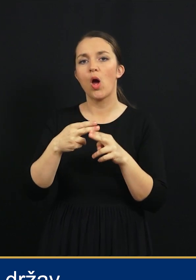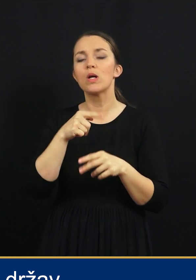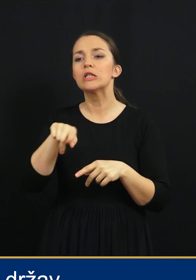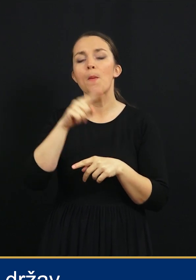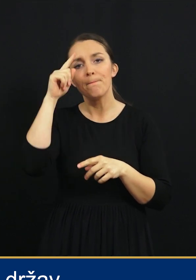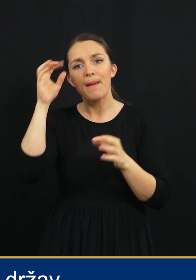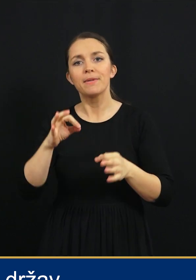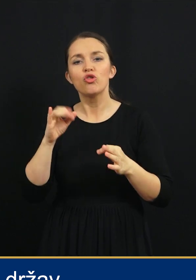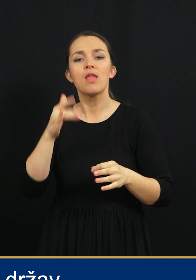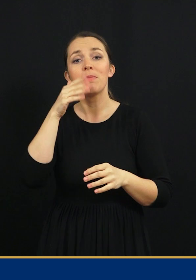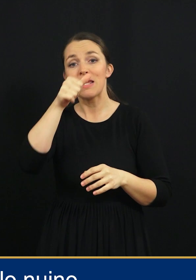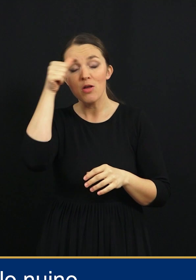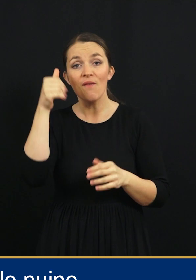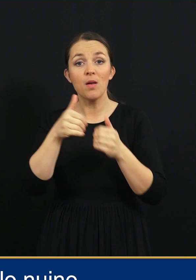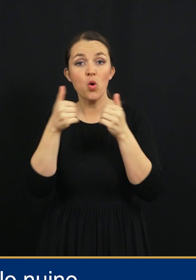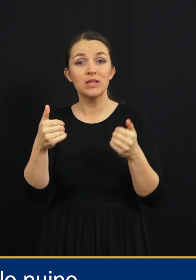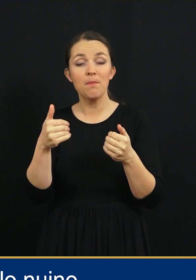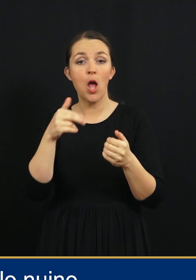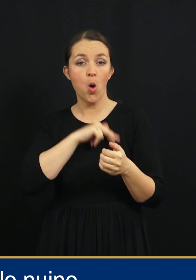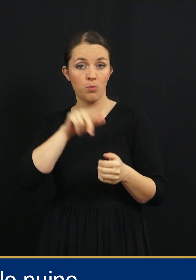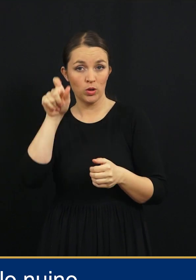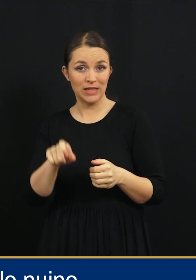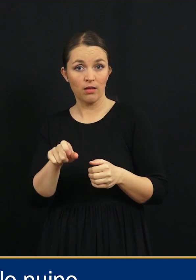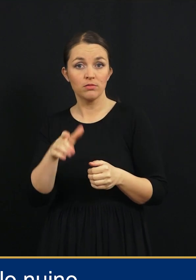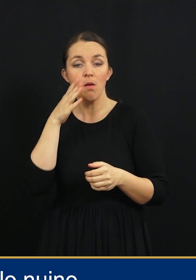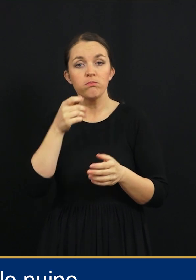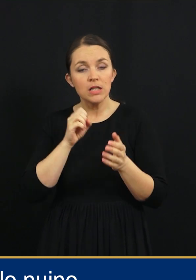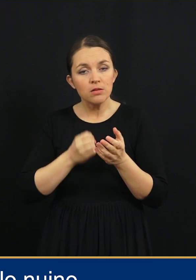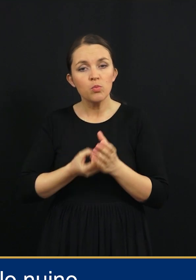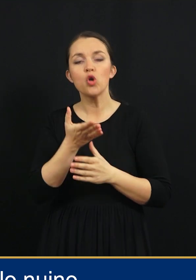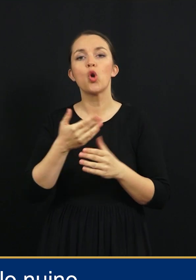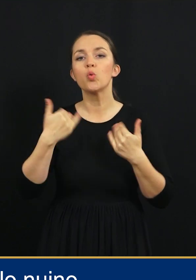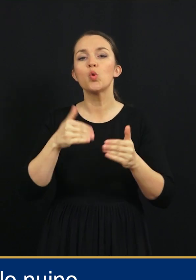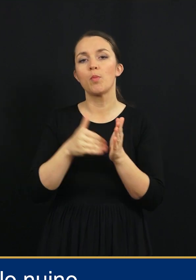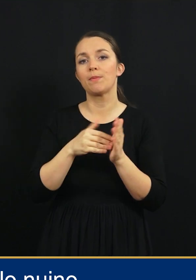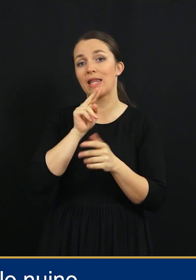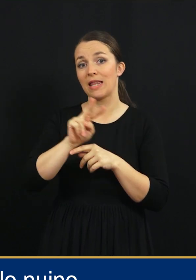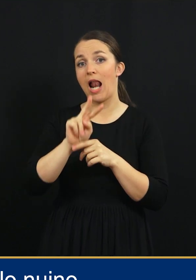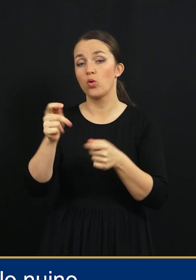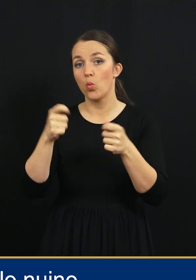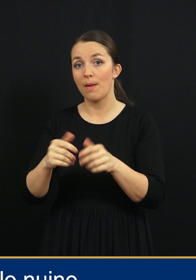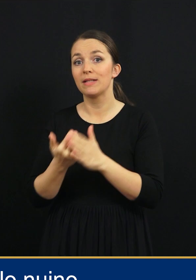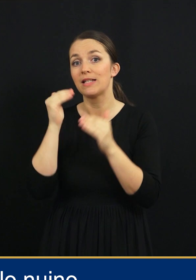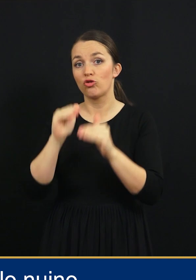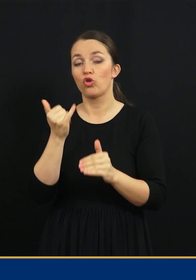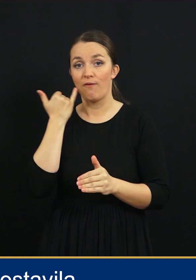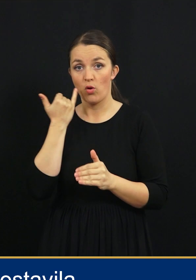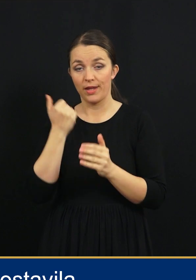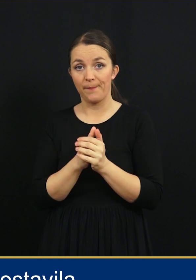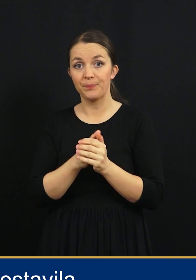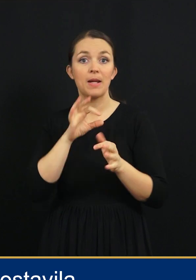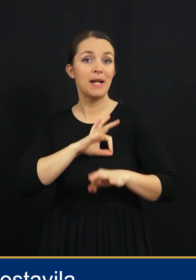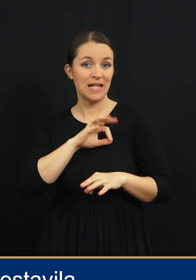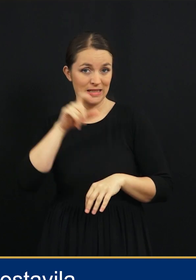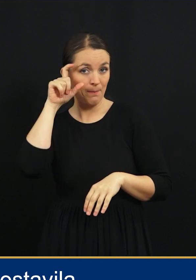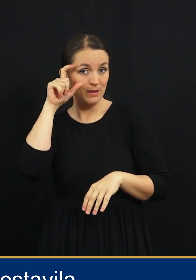prepričane, da bi imenovanje posebnega odposlanca sprožilo nujno potrebne nadaljnje ukrepe za zaščito voda. Predsednica